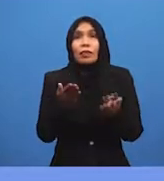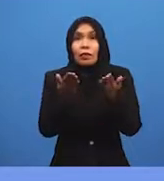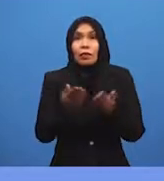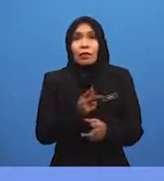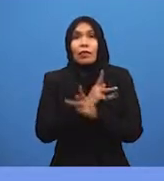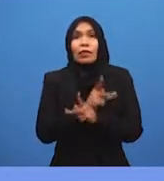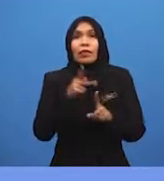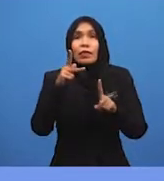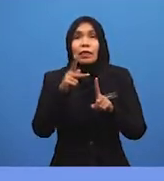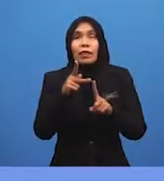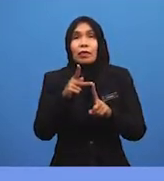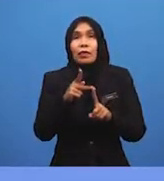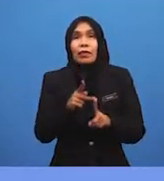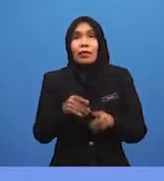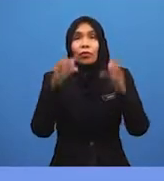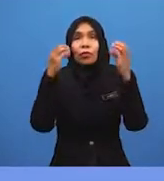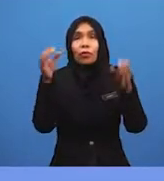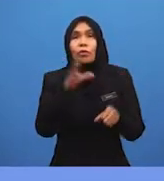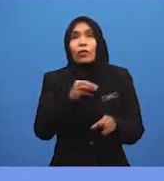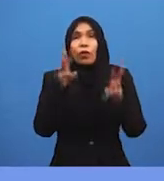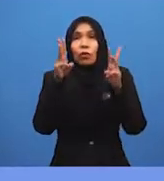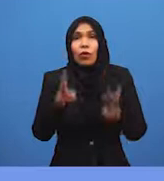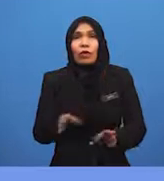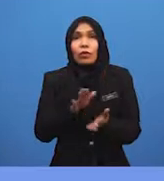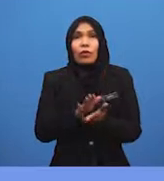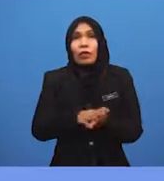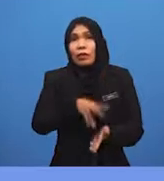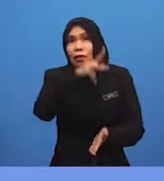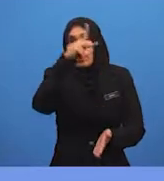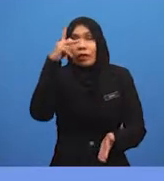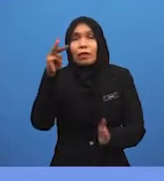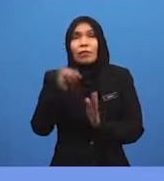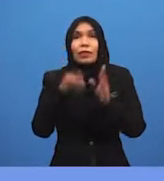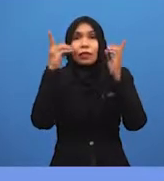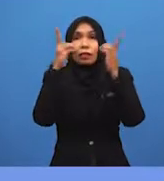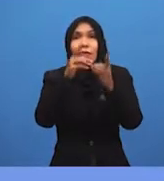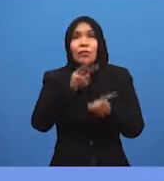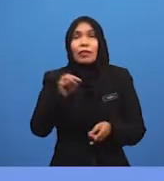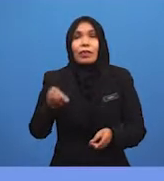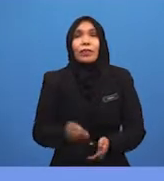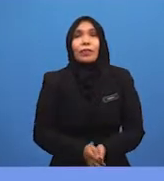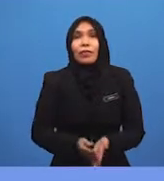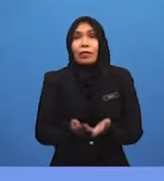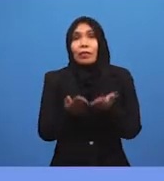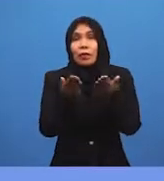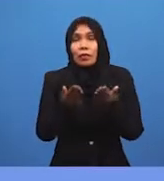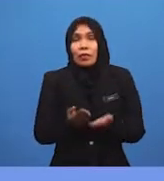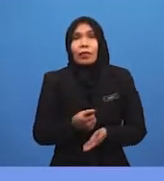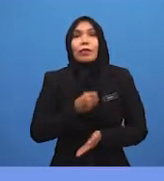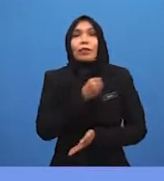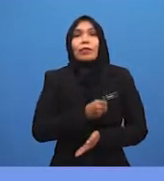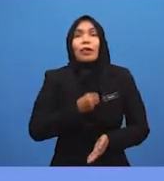kepada guru dan warga sekolah kerana mendidik murid. Kelima, meminta maaf secara